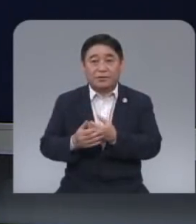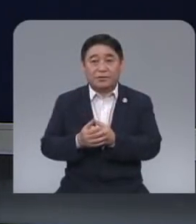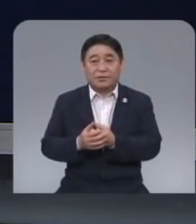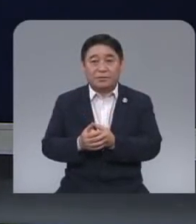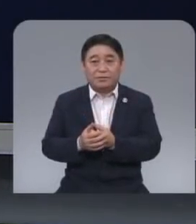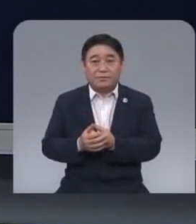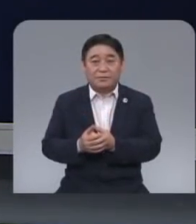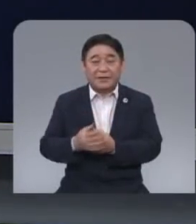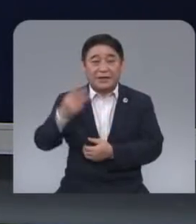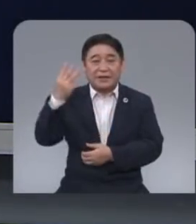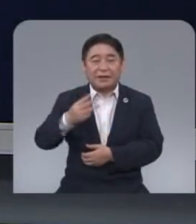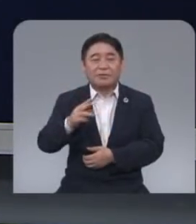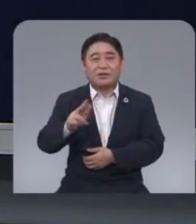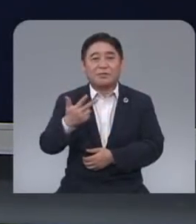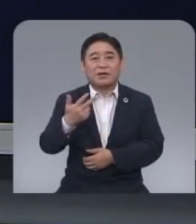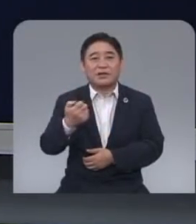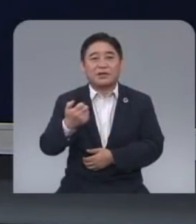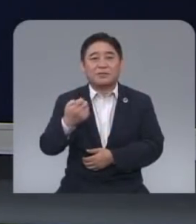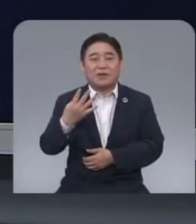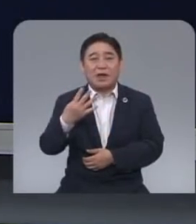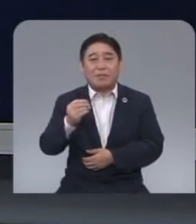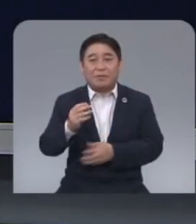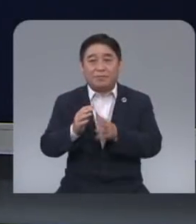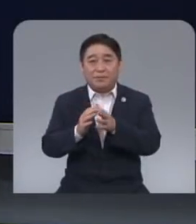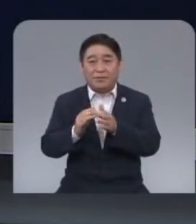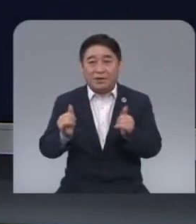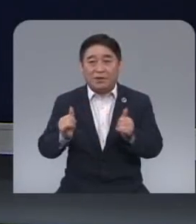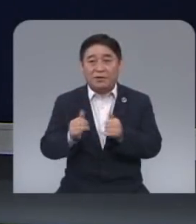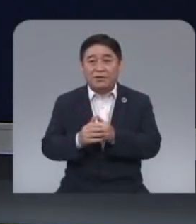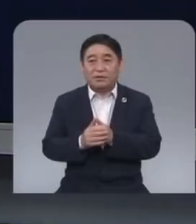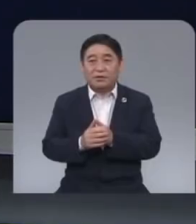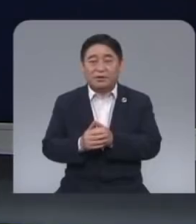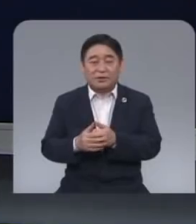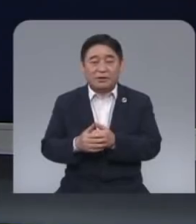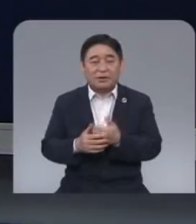누적 접종은 총 3,774만여 명, 접종률은